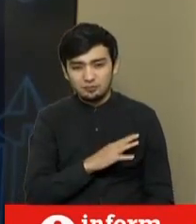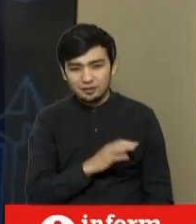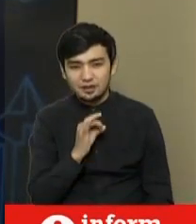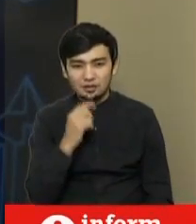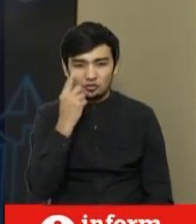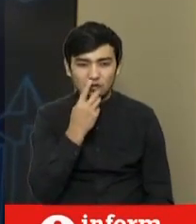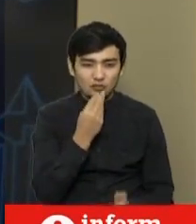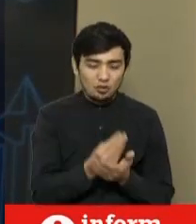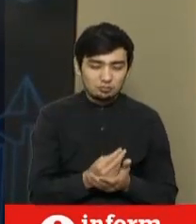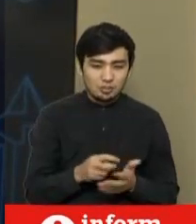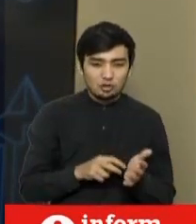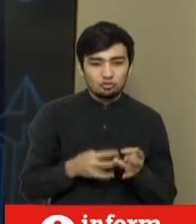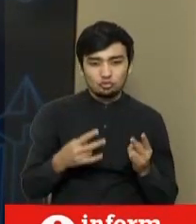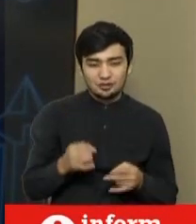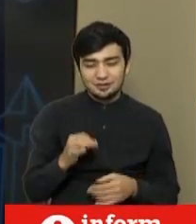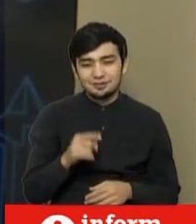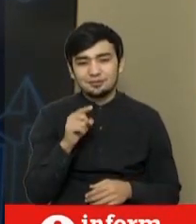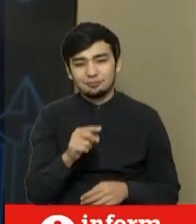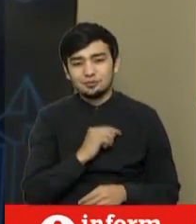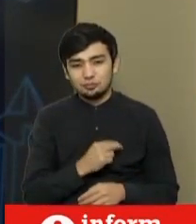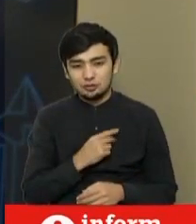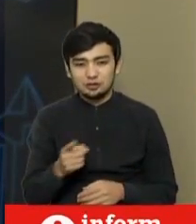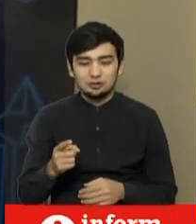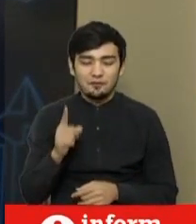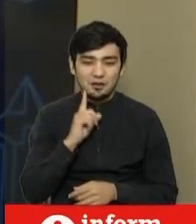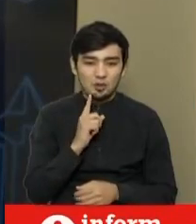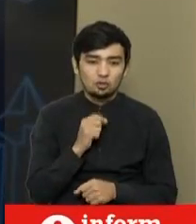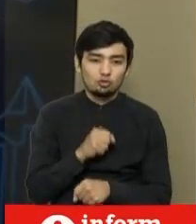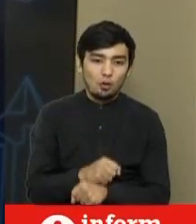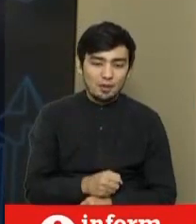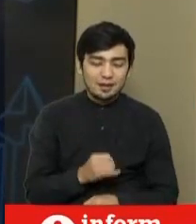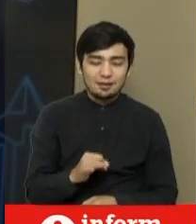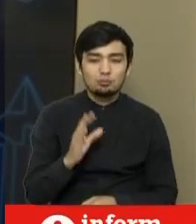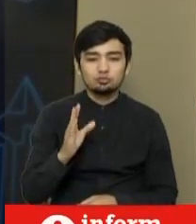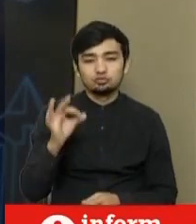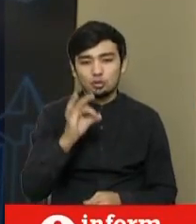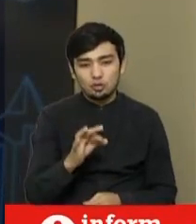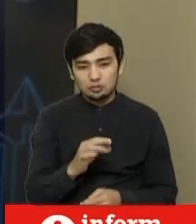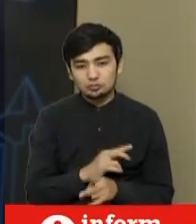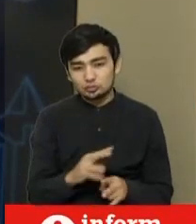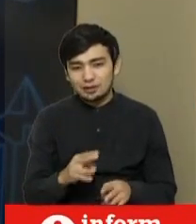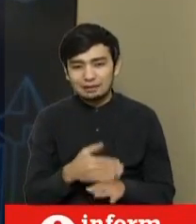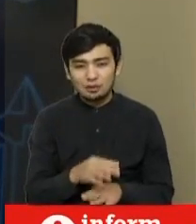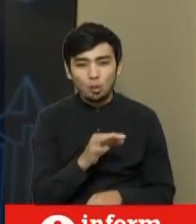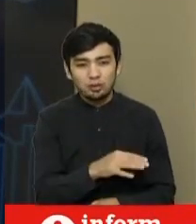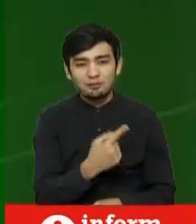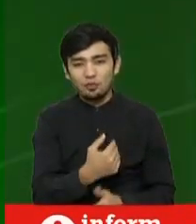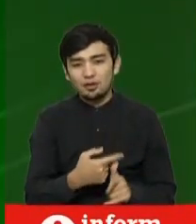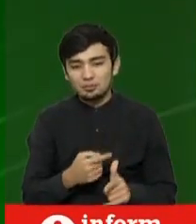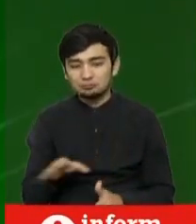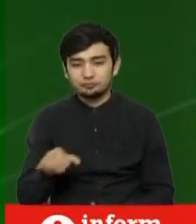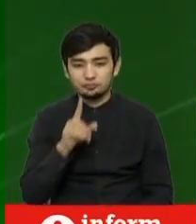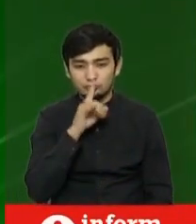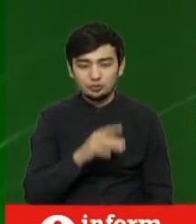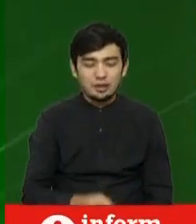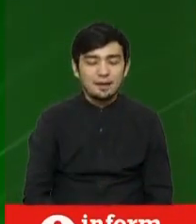үшін қорықпай осы қызмет түрін қосса, кейіннен ол жаңағы ешқандай да атына кредит рәсімделмейді. Ал